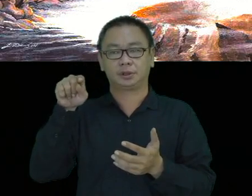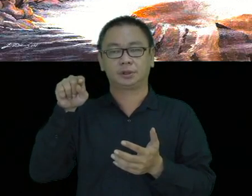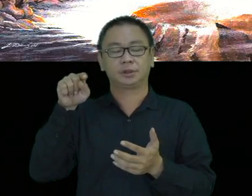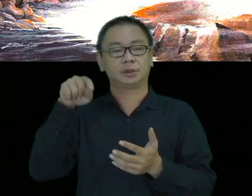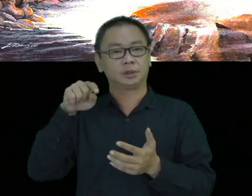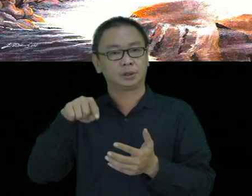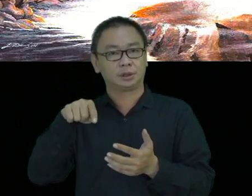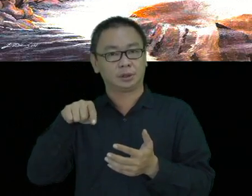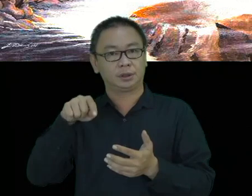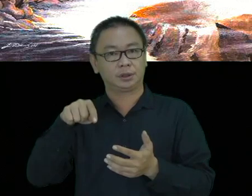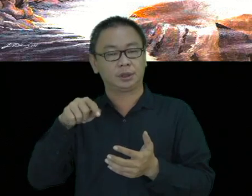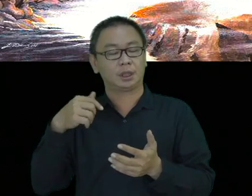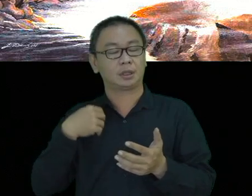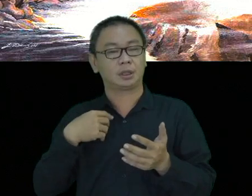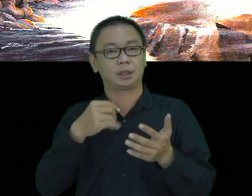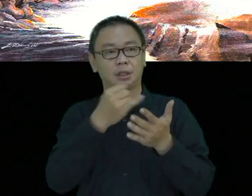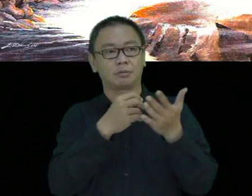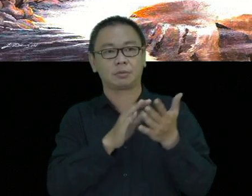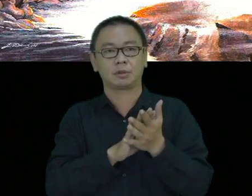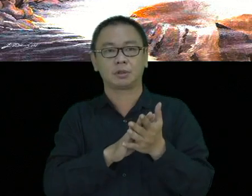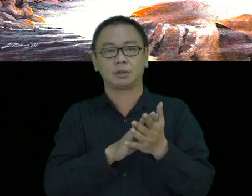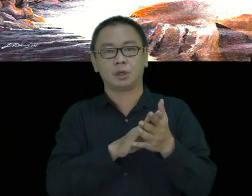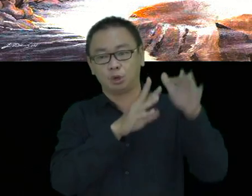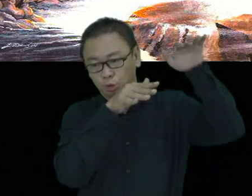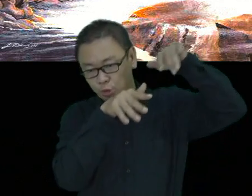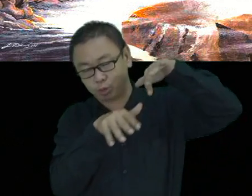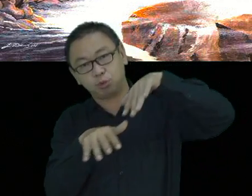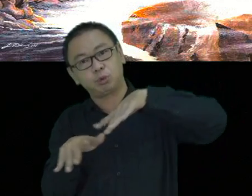air terjun, batu karang, lantas badai.